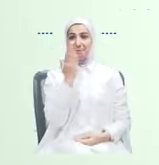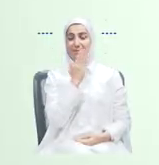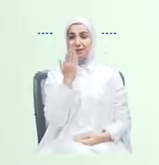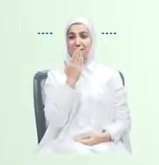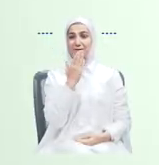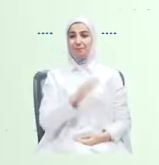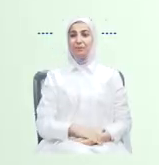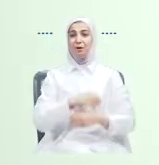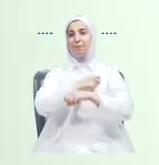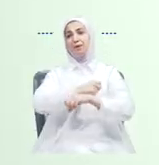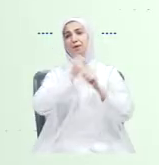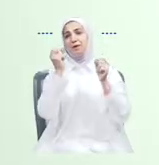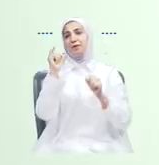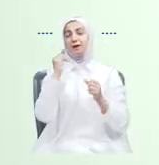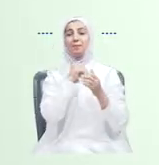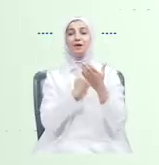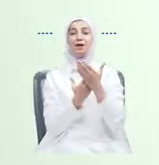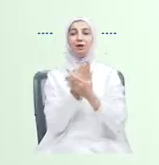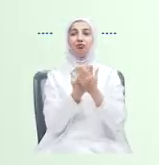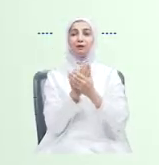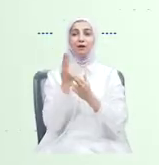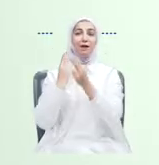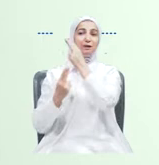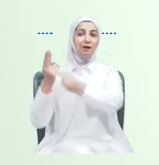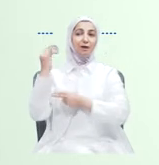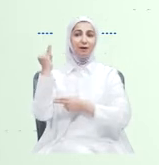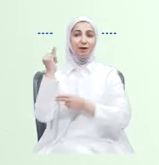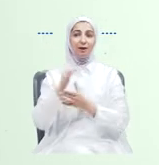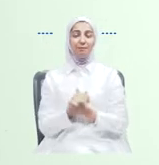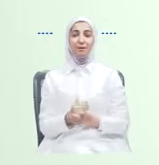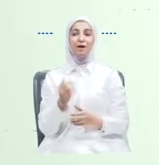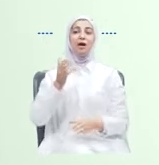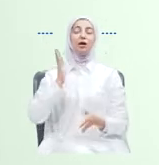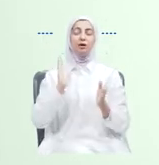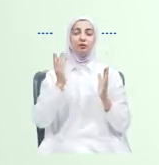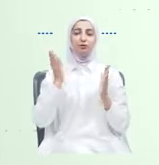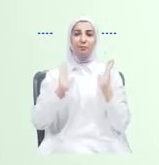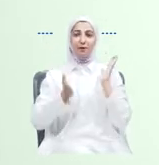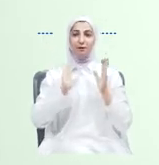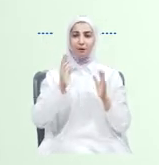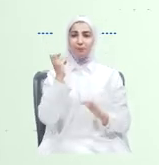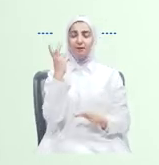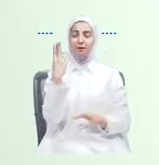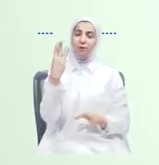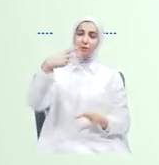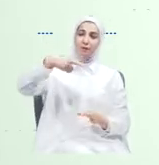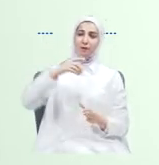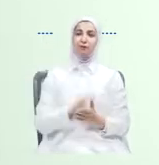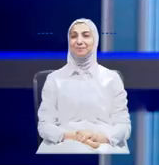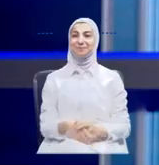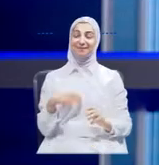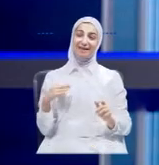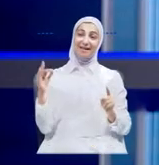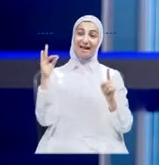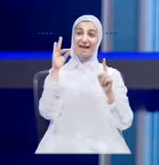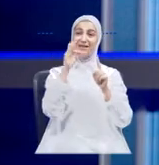العربية الحديثة لتاريخ العرب الحديث والمعاصر 1213. دعونا الآن